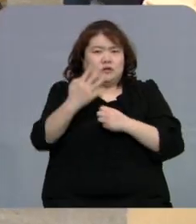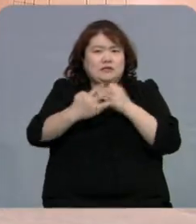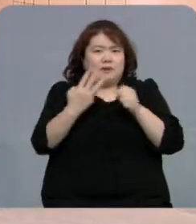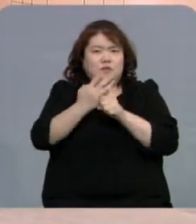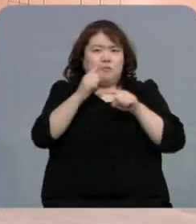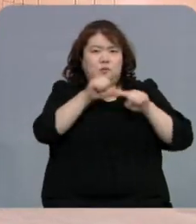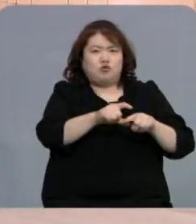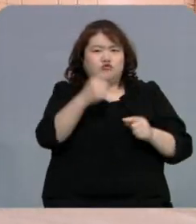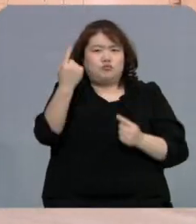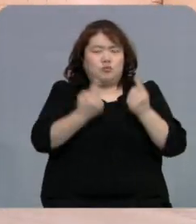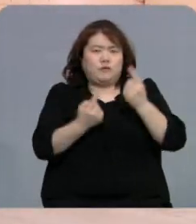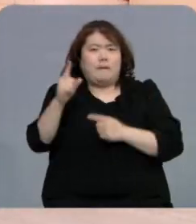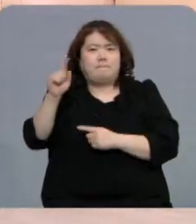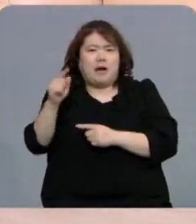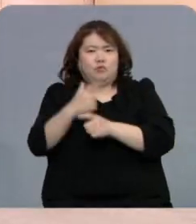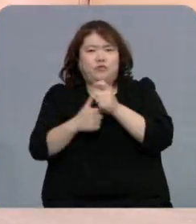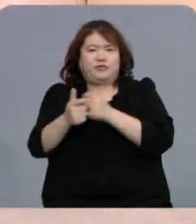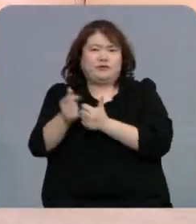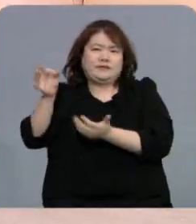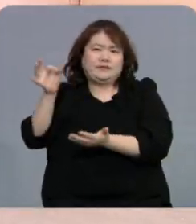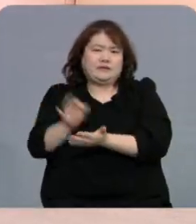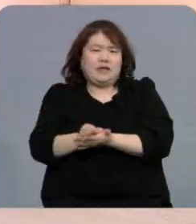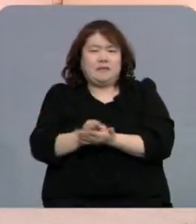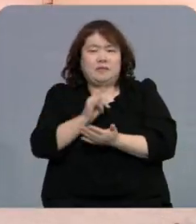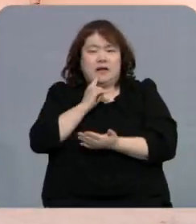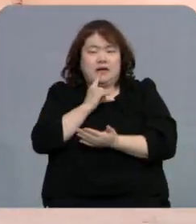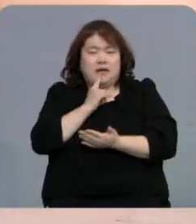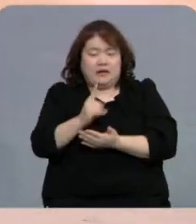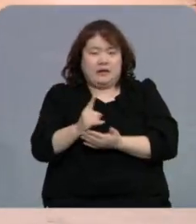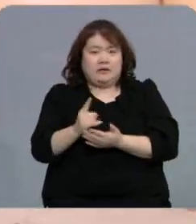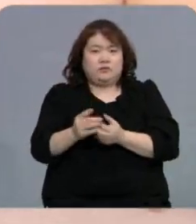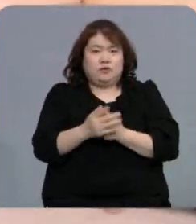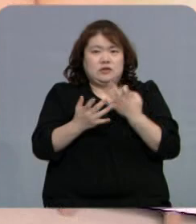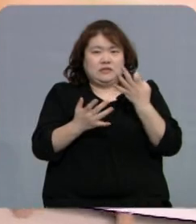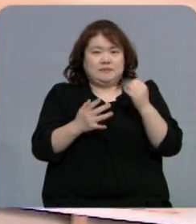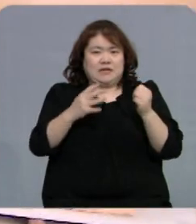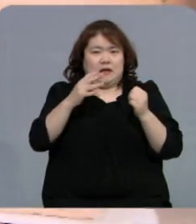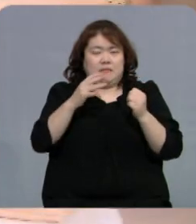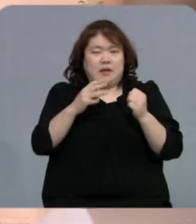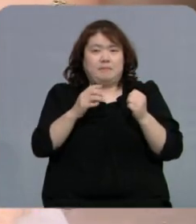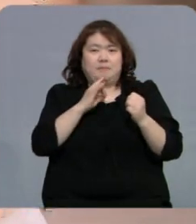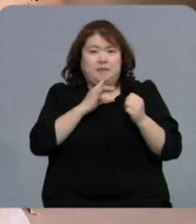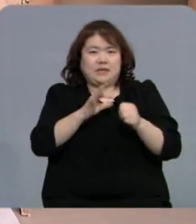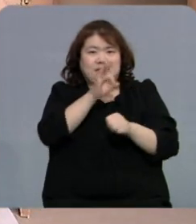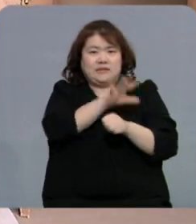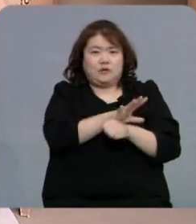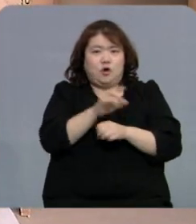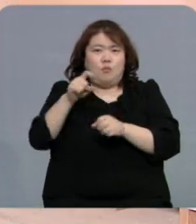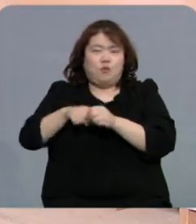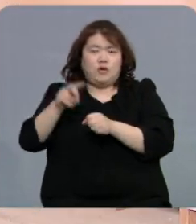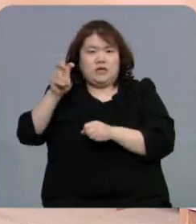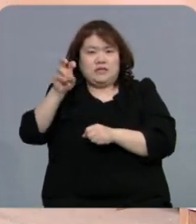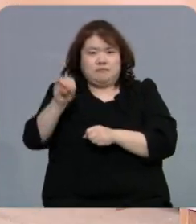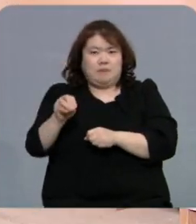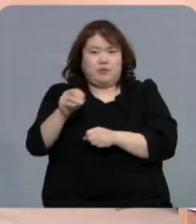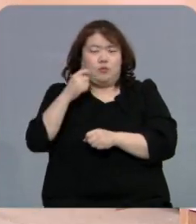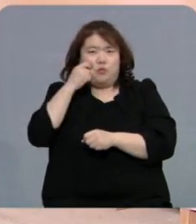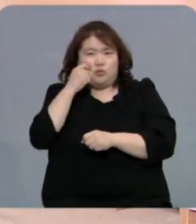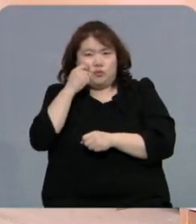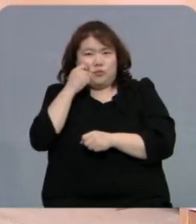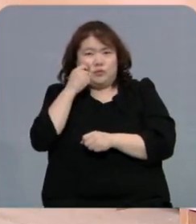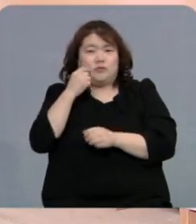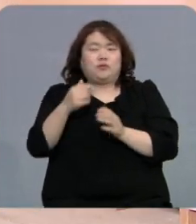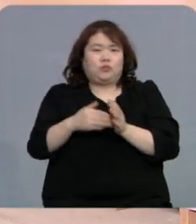평균 쌀값보다 만 원가량 낮았다고 밝혔습니다. 또 14만 톤 정도만 사들여 목표인 20만 톤을 채우지도 못한